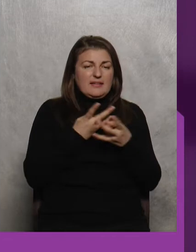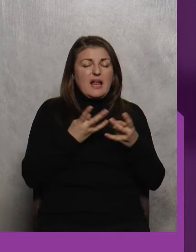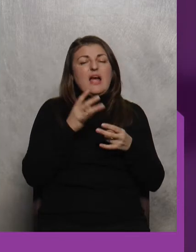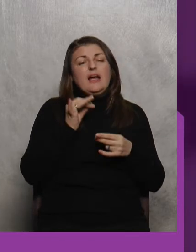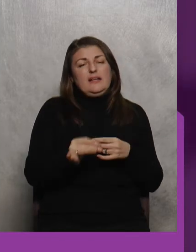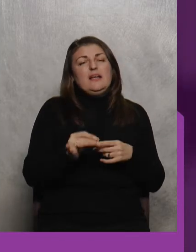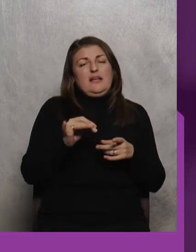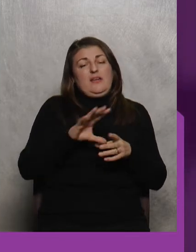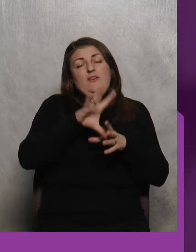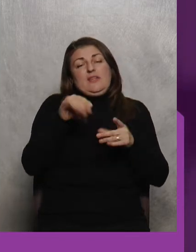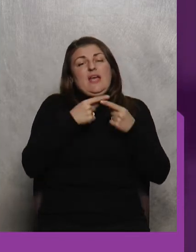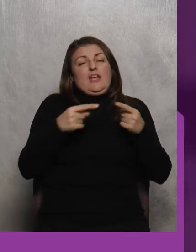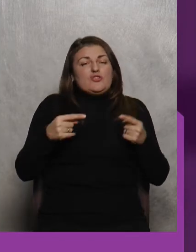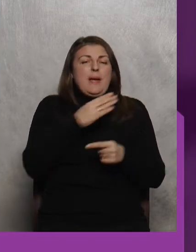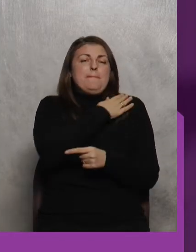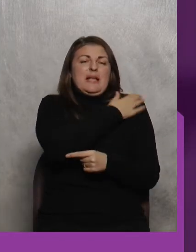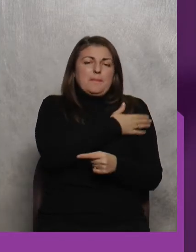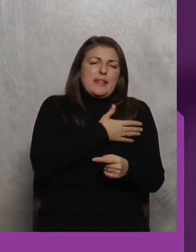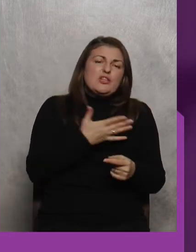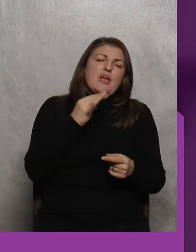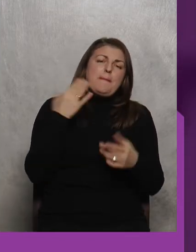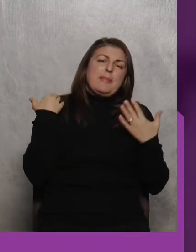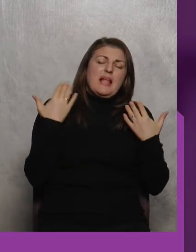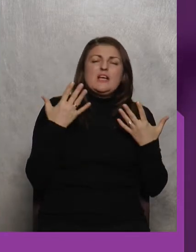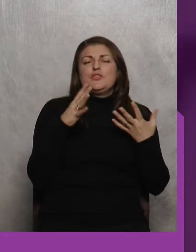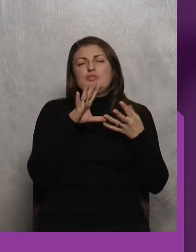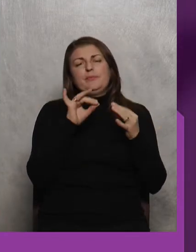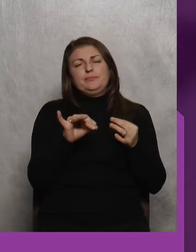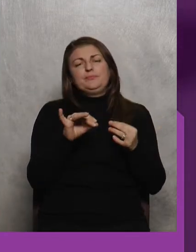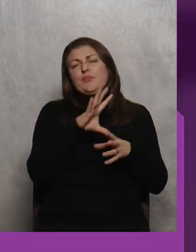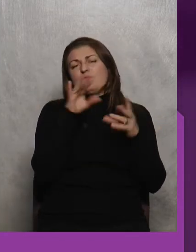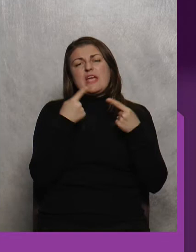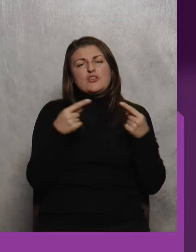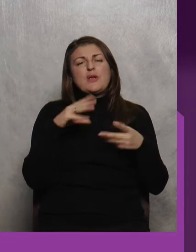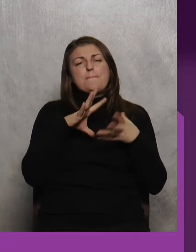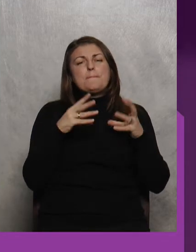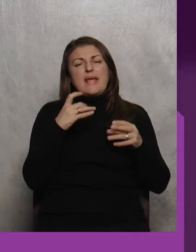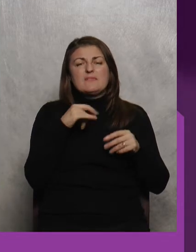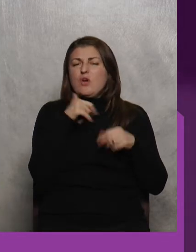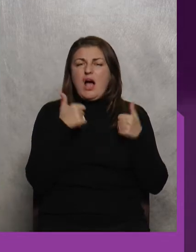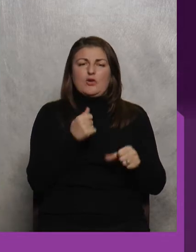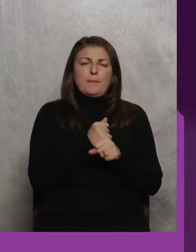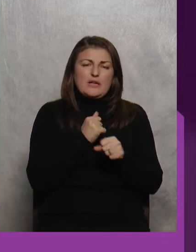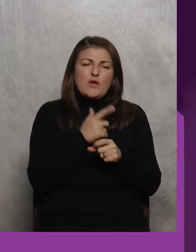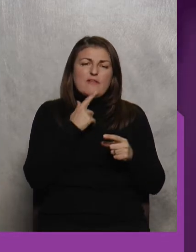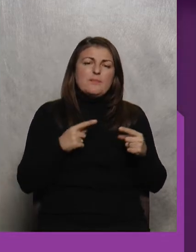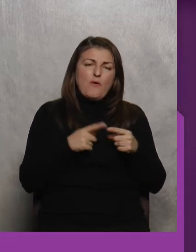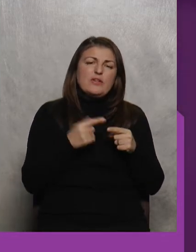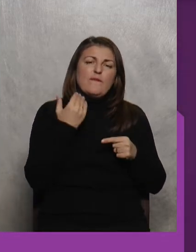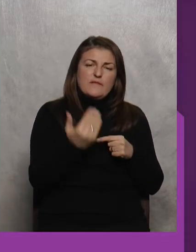Але всі інші передпліччя і всі і плечі, і всі інші м'язи гарно працюють. Відповідно,